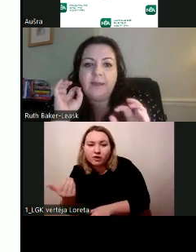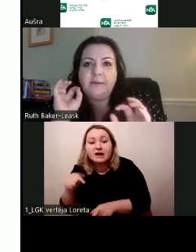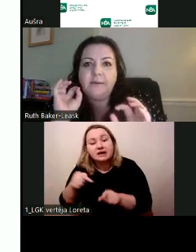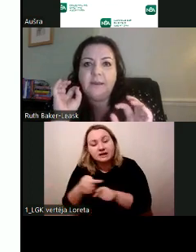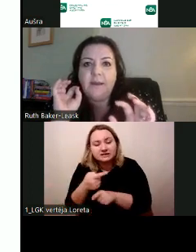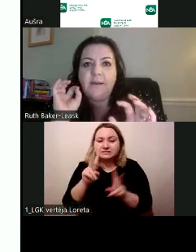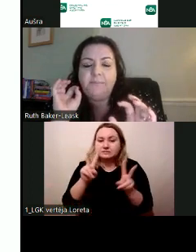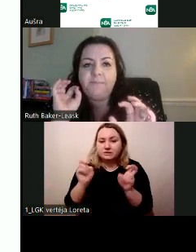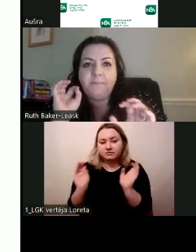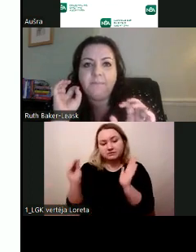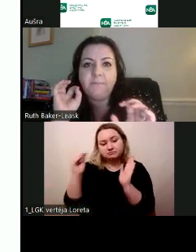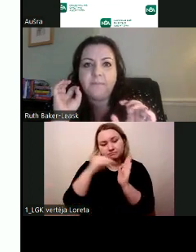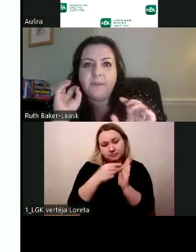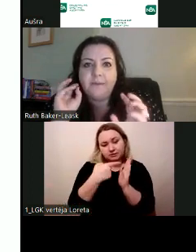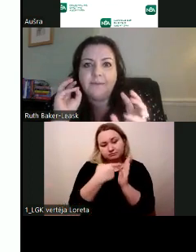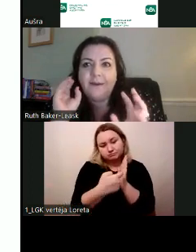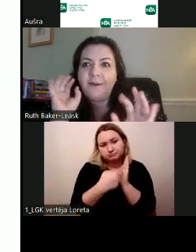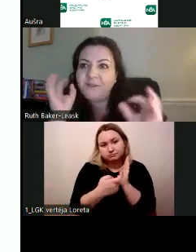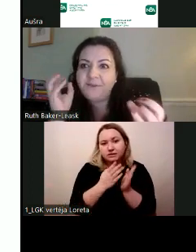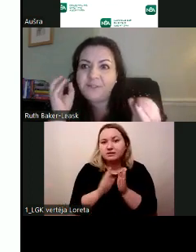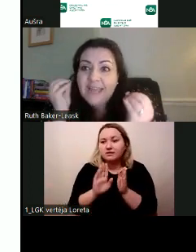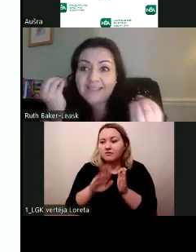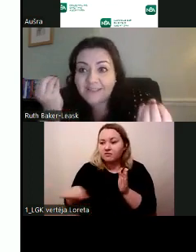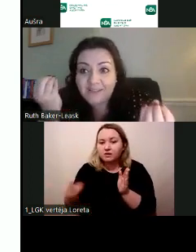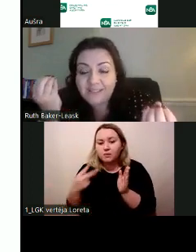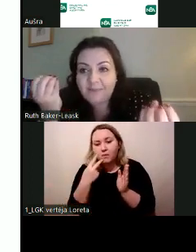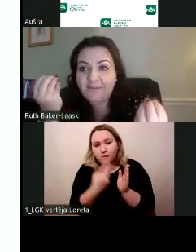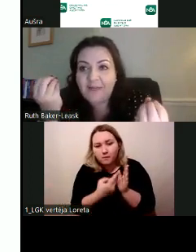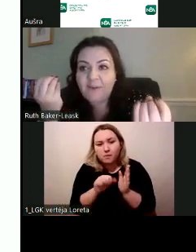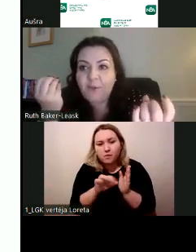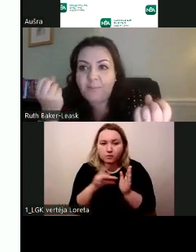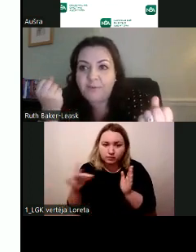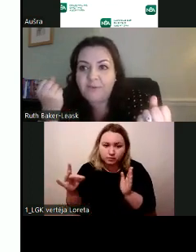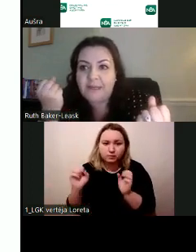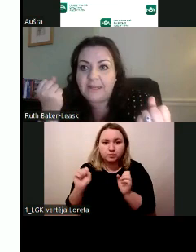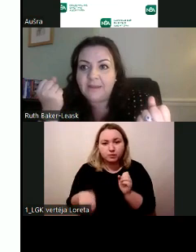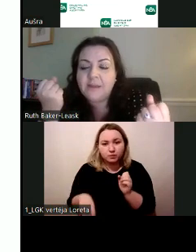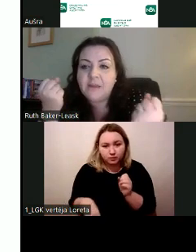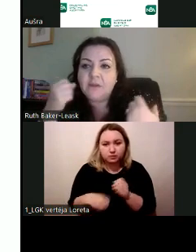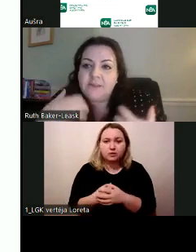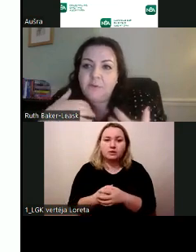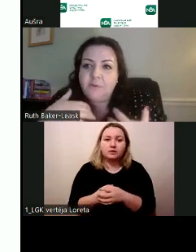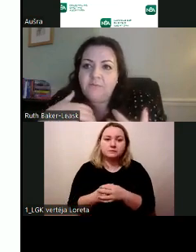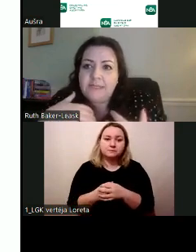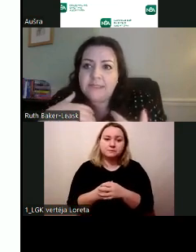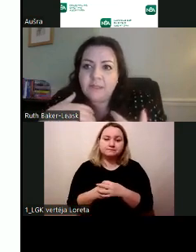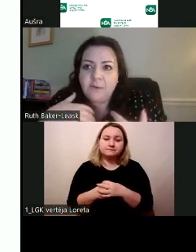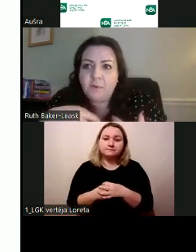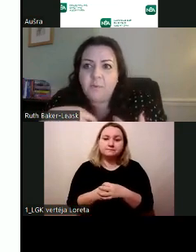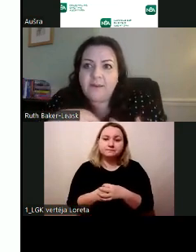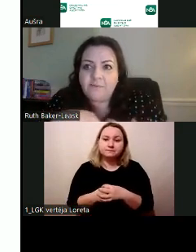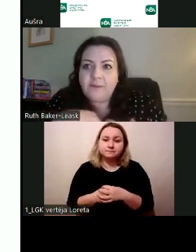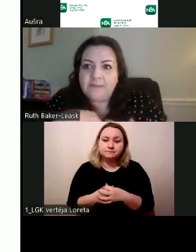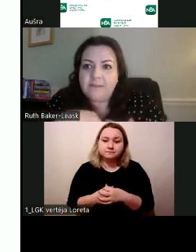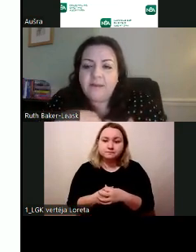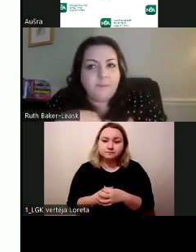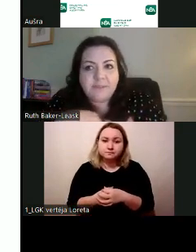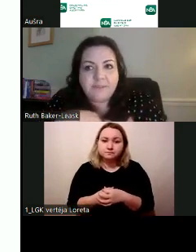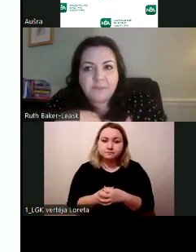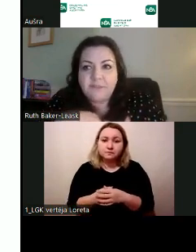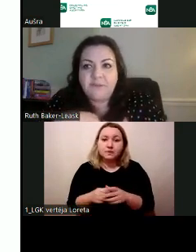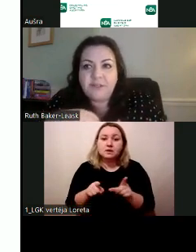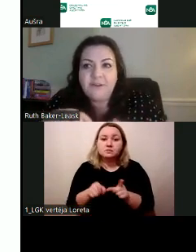pavadinimus ant įviniojimo popieriaus, kad vaikai galėtų kažkiek tai atskirti. Ir šiaip